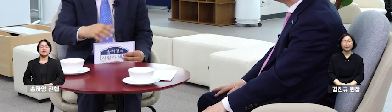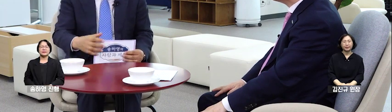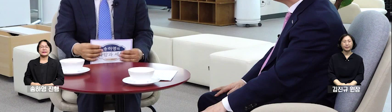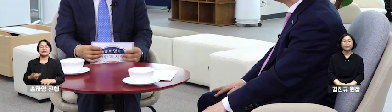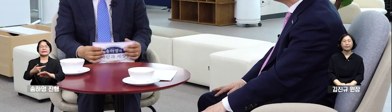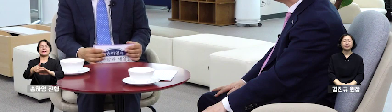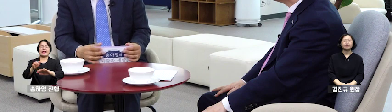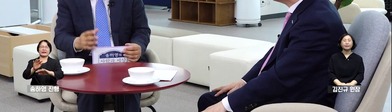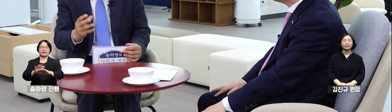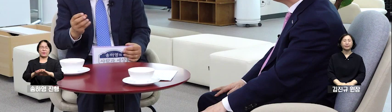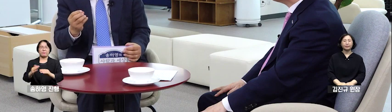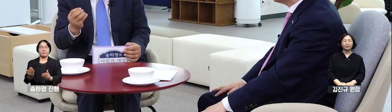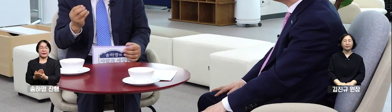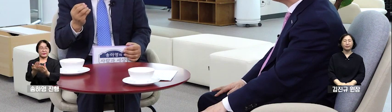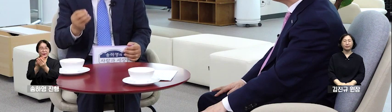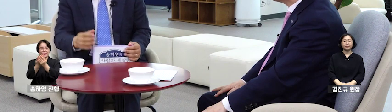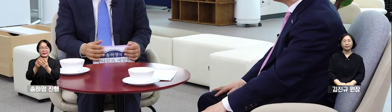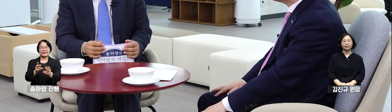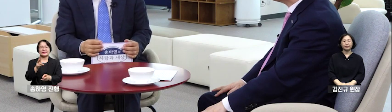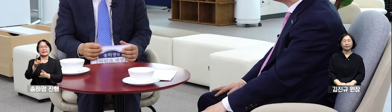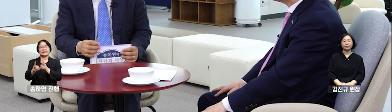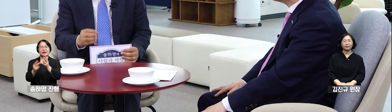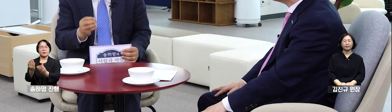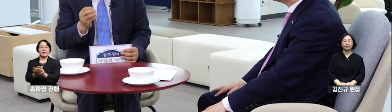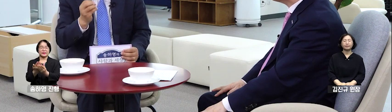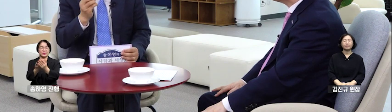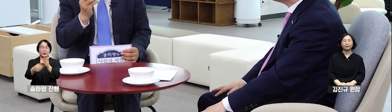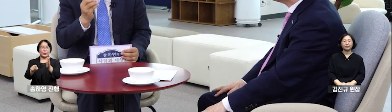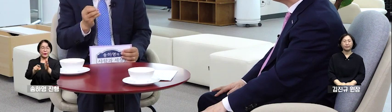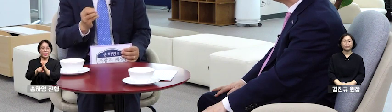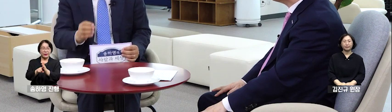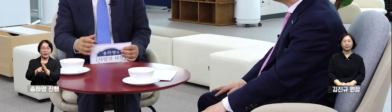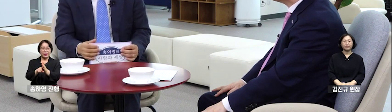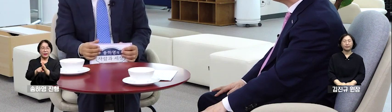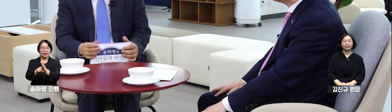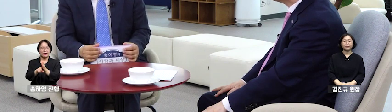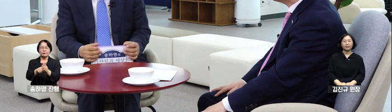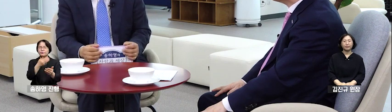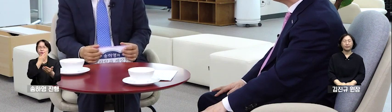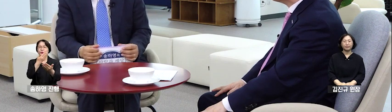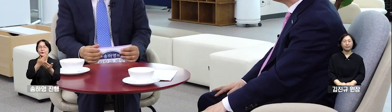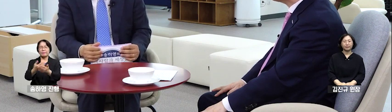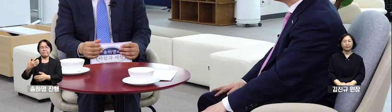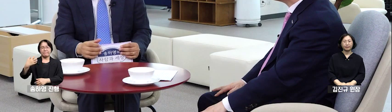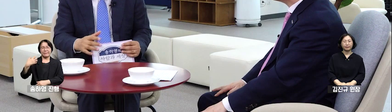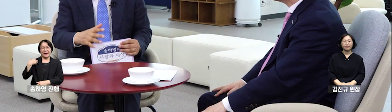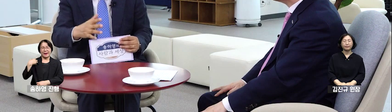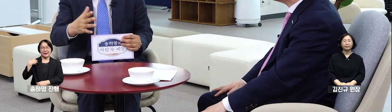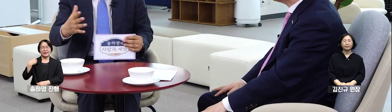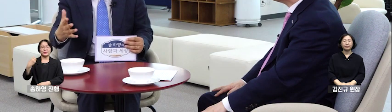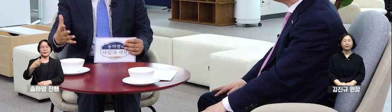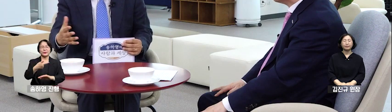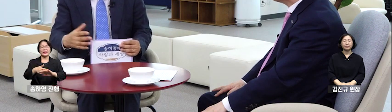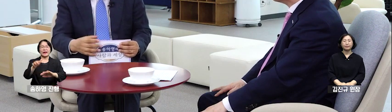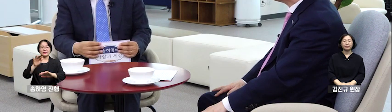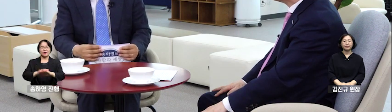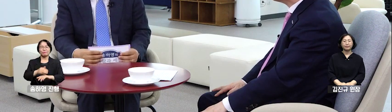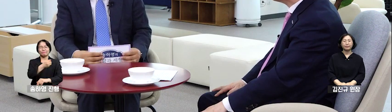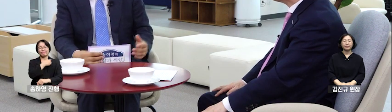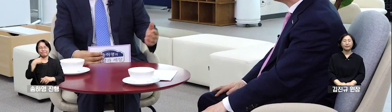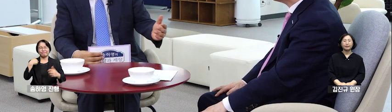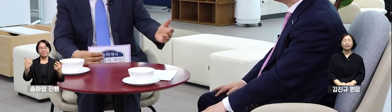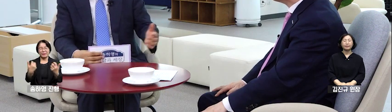대전을 대전의 발전도 산업의 에 발전을 위해서 핵심적인 역활을 하는 것 그리고 대전을 토 럽게